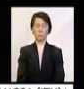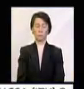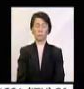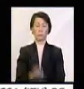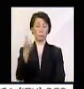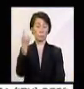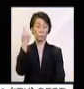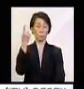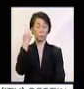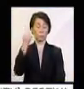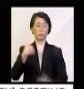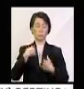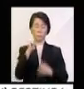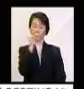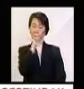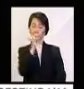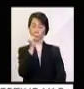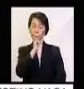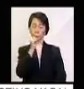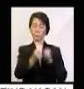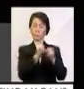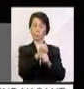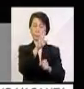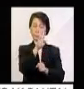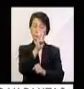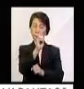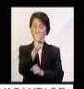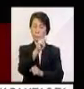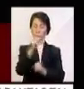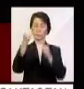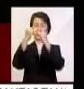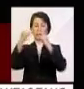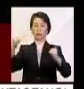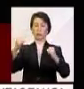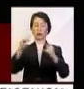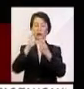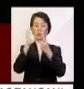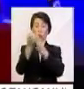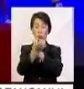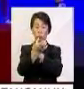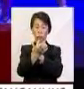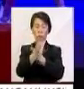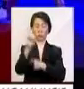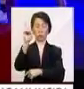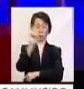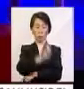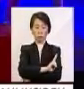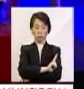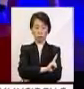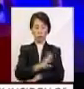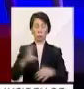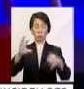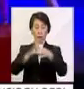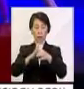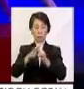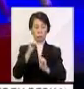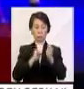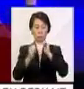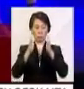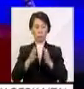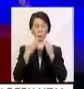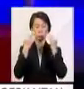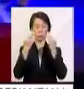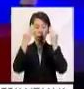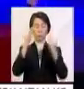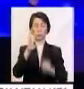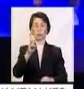Baru-baru ini berlangsung konsert Legenda 60-an anjuran Istana Budaya. Konsert selama dua hari itu menggabungkan artis-artis popular